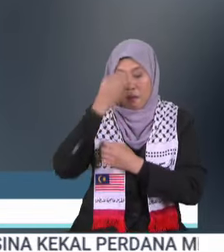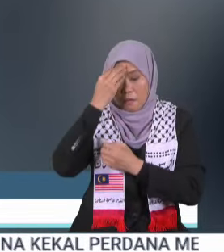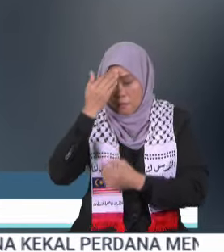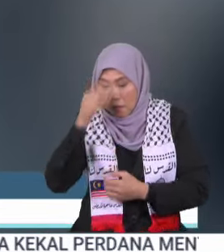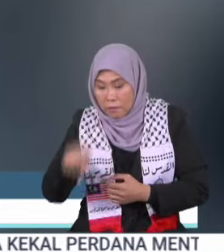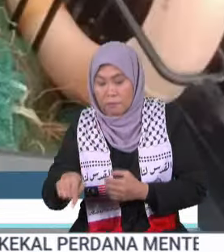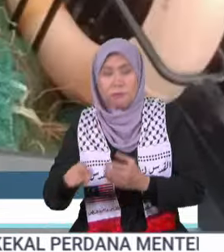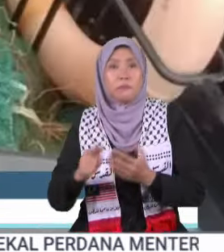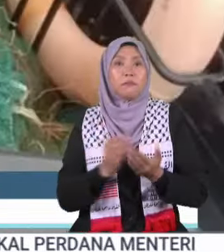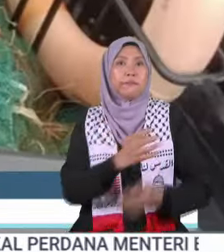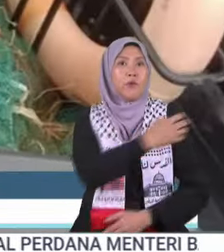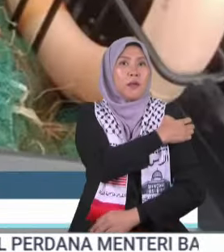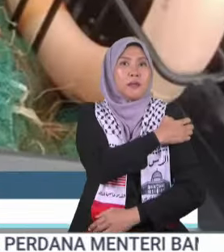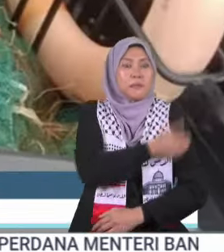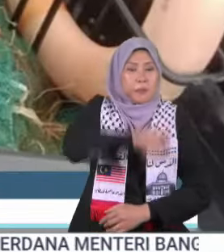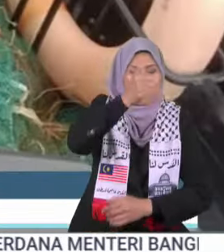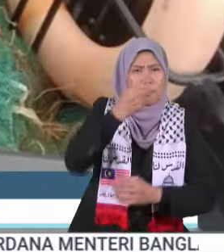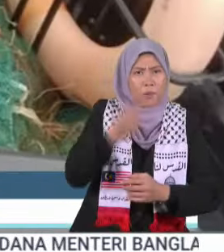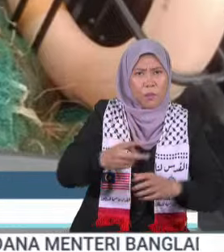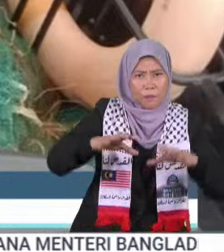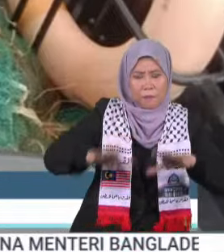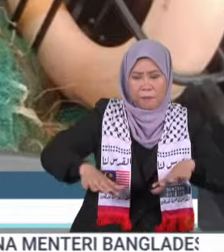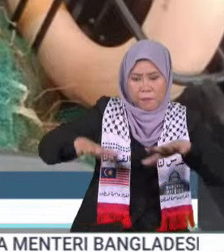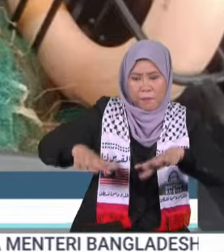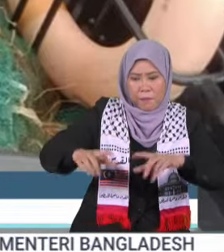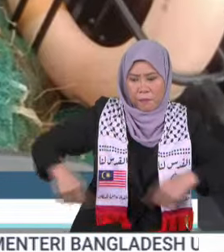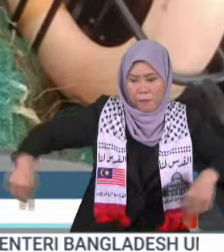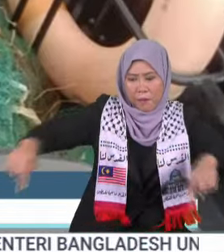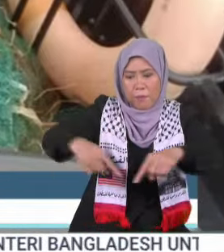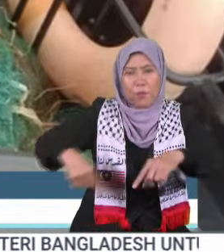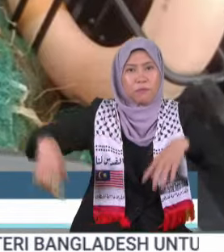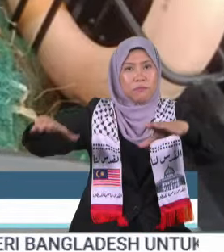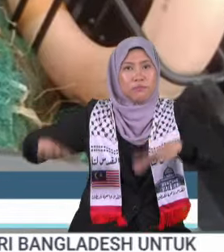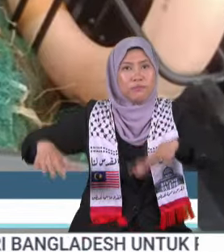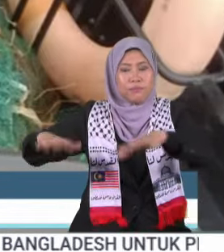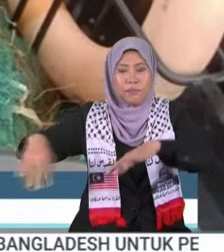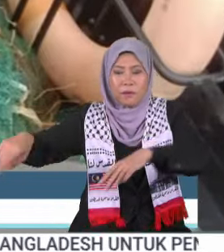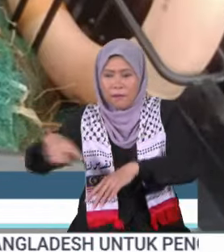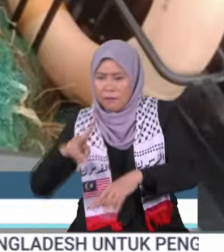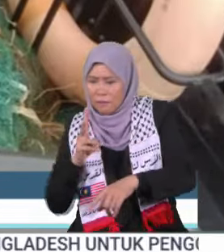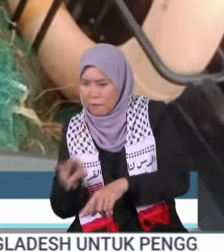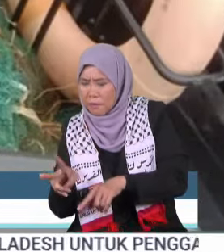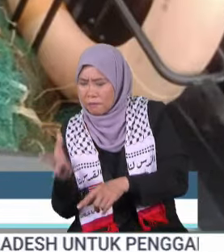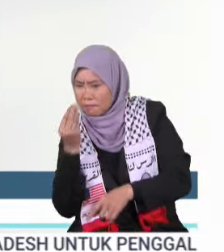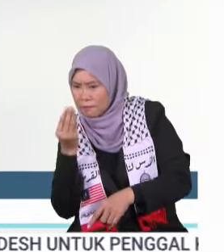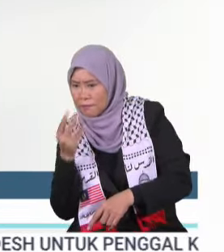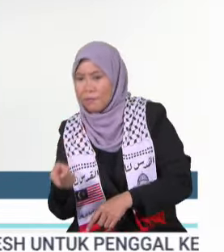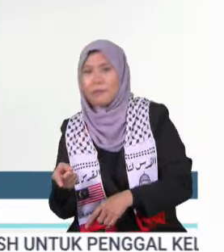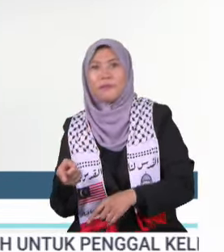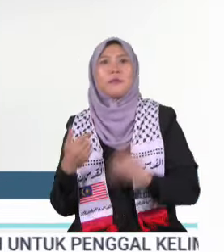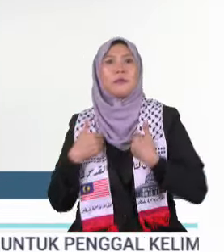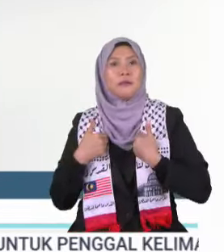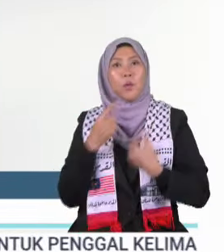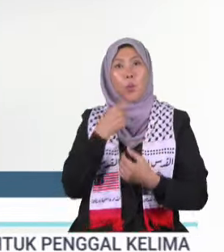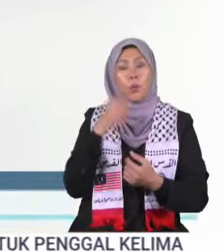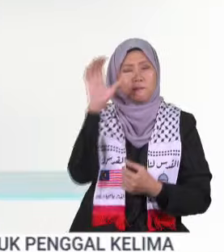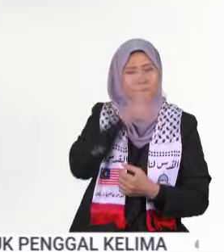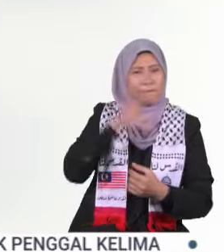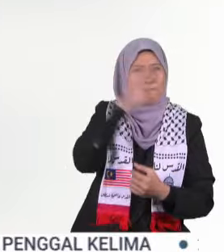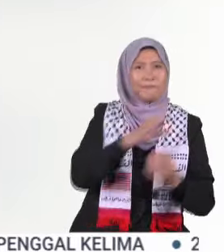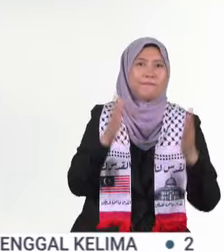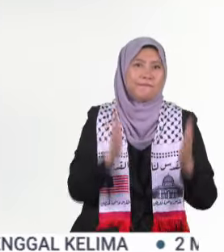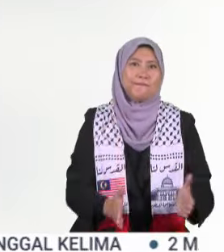selepas pihak berkuasa mengesan pelampung yang diikat pada pancang kayu di permukaan air usaha mengesan pemilik dan suspek